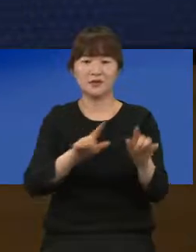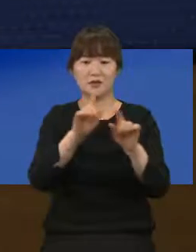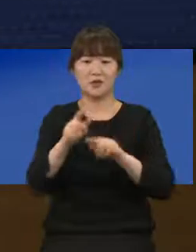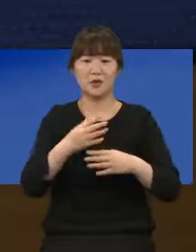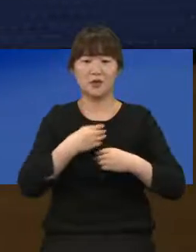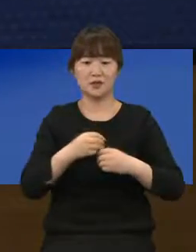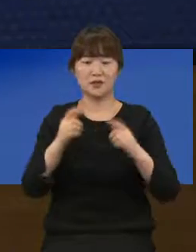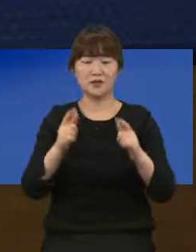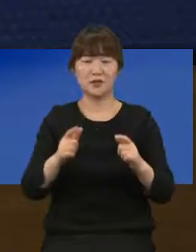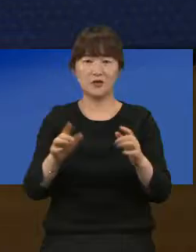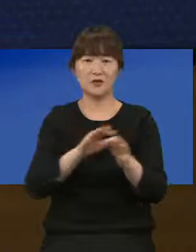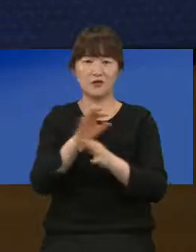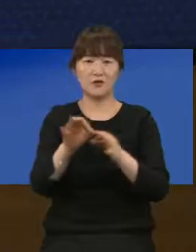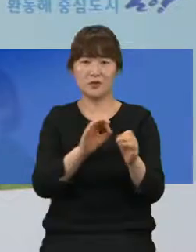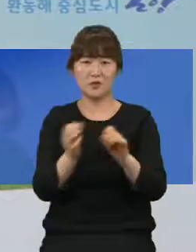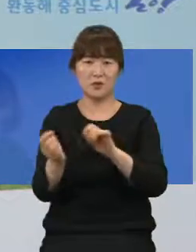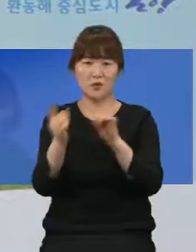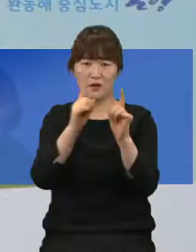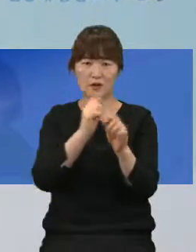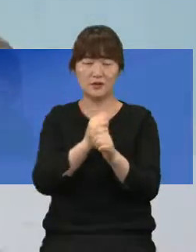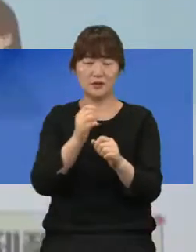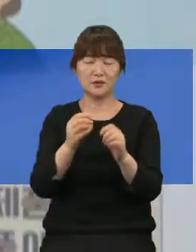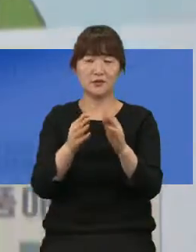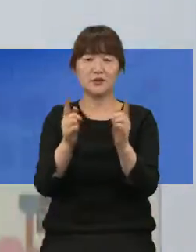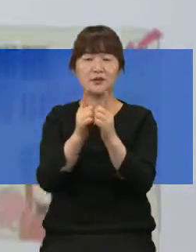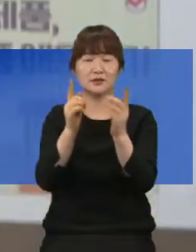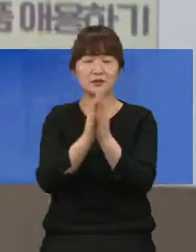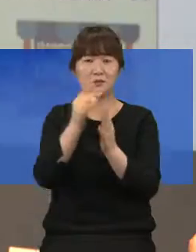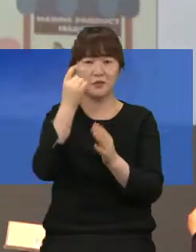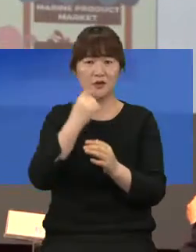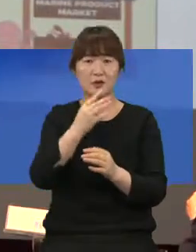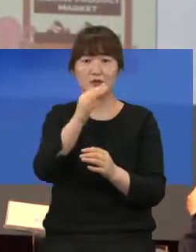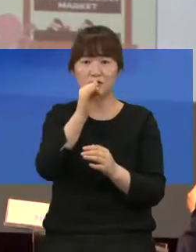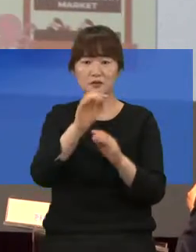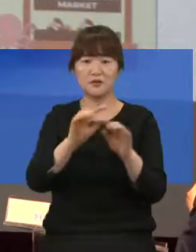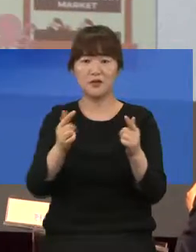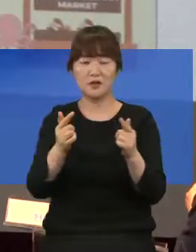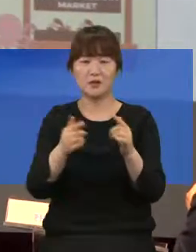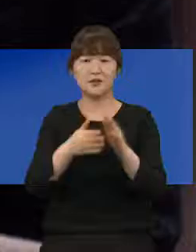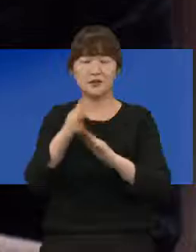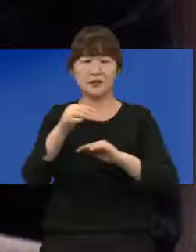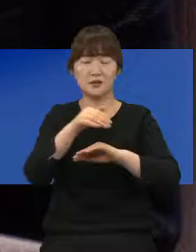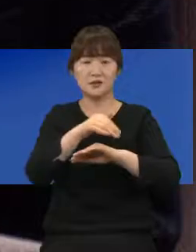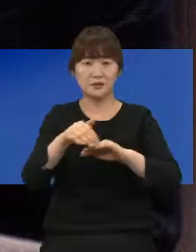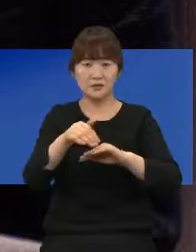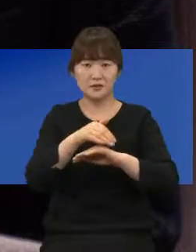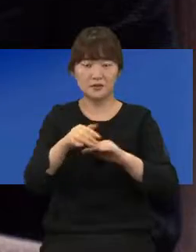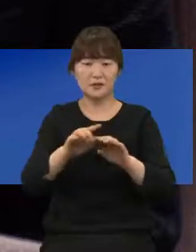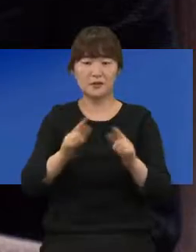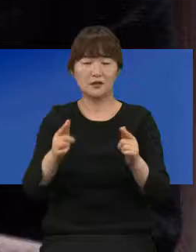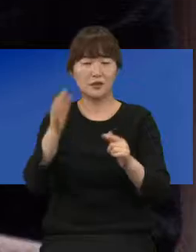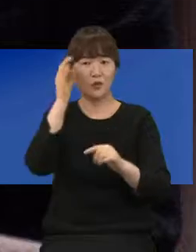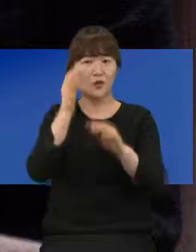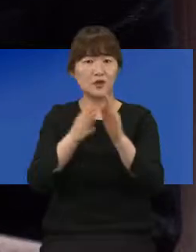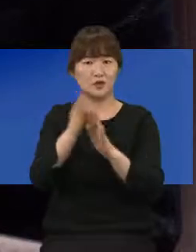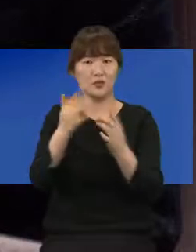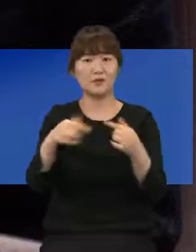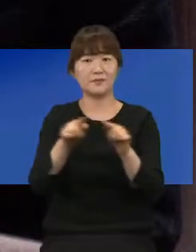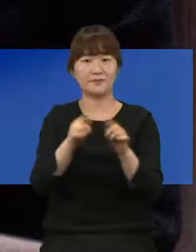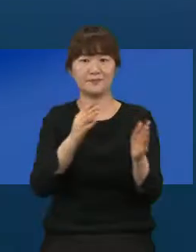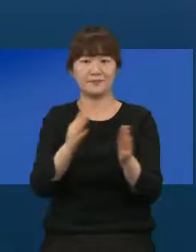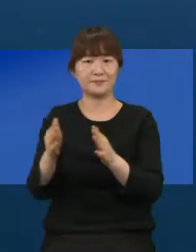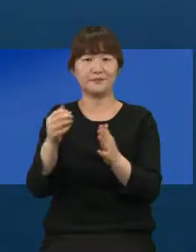민생안정과 지역경제에 활력을 불어넣어 시민들이 직접 체감할 수 있는 다양한 시책들을 포항시와 함께 마련하기로